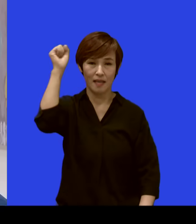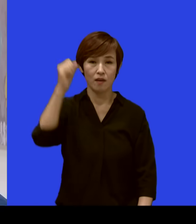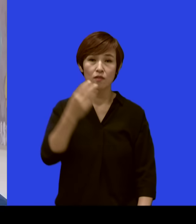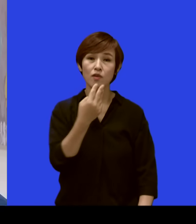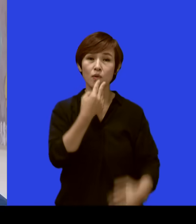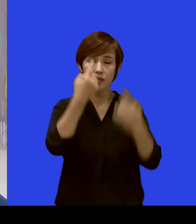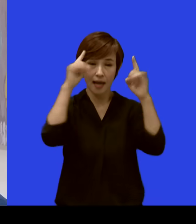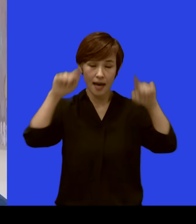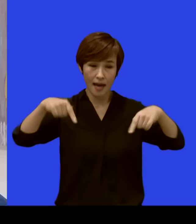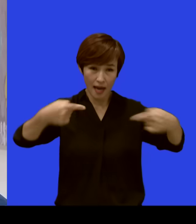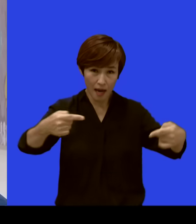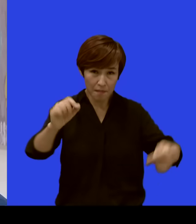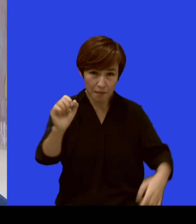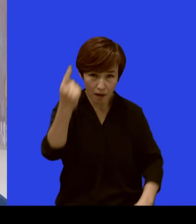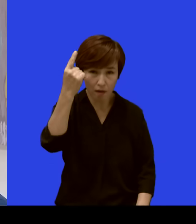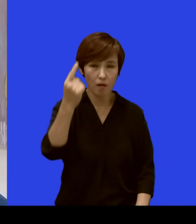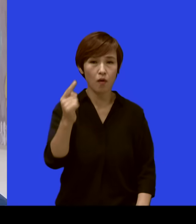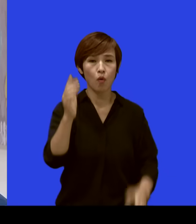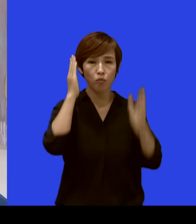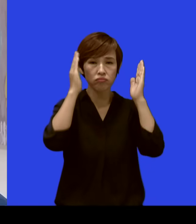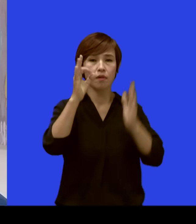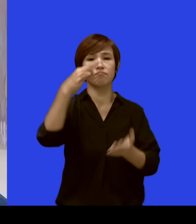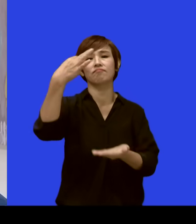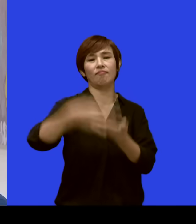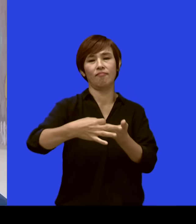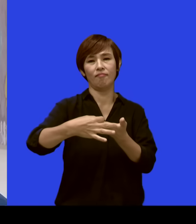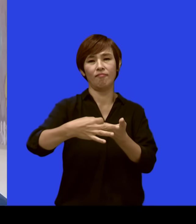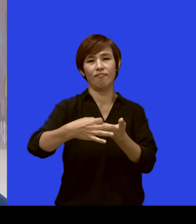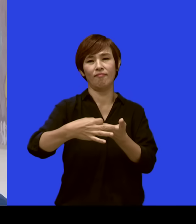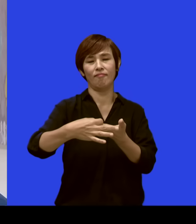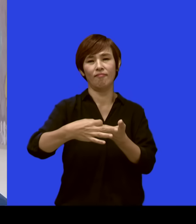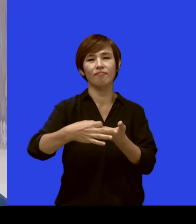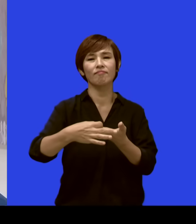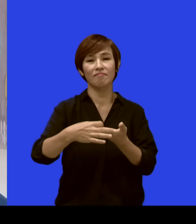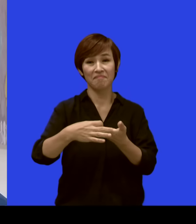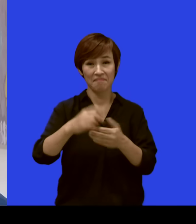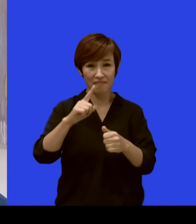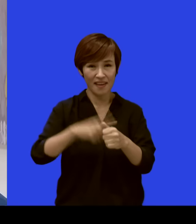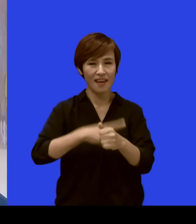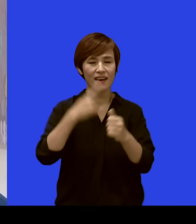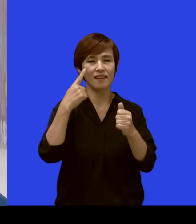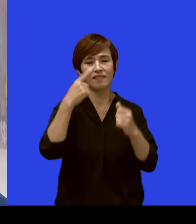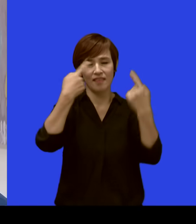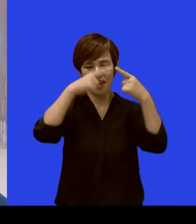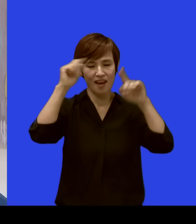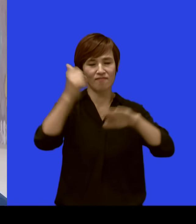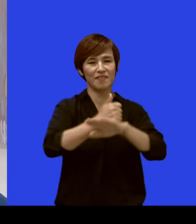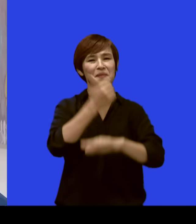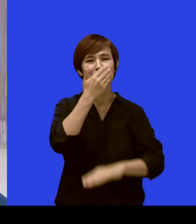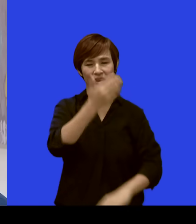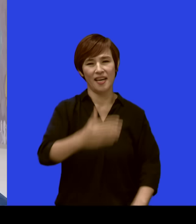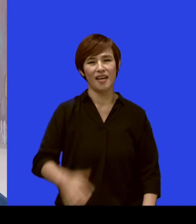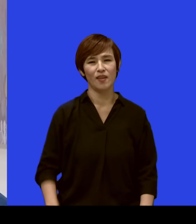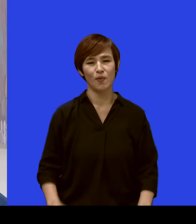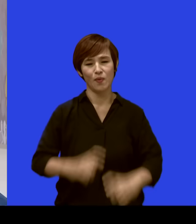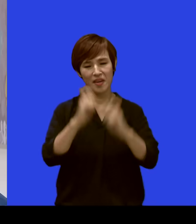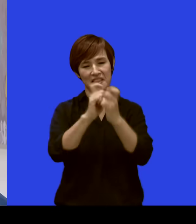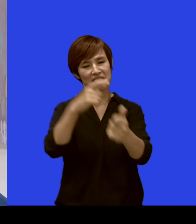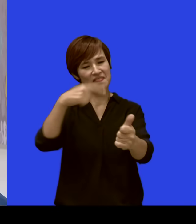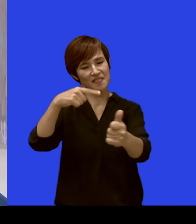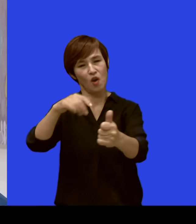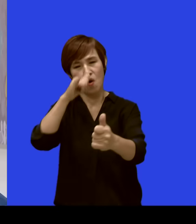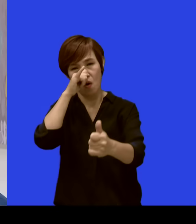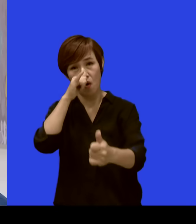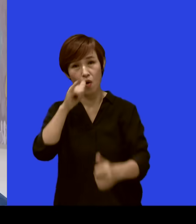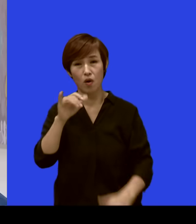갔기 때문에 학비가 싸잖아요. 그래서 대학을 다닐 수 있었고 또 과외도 할 수 있는 기회가 열려서